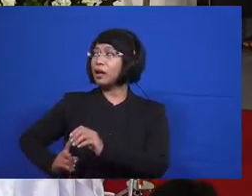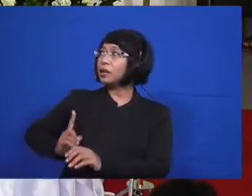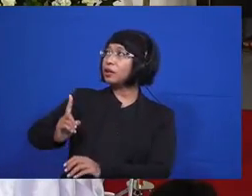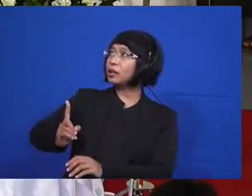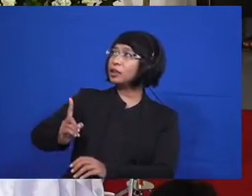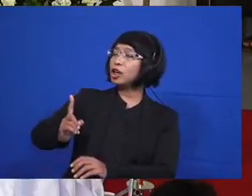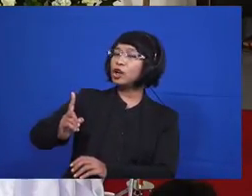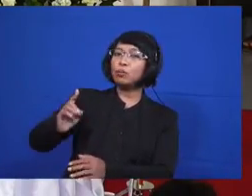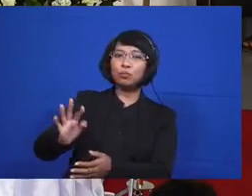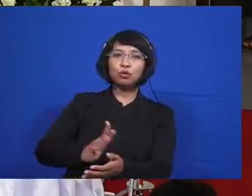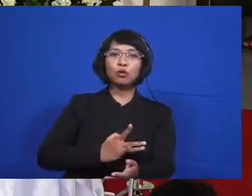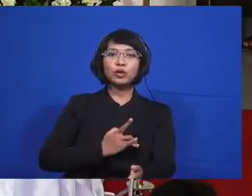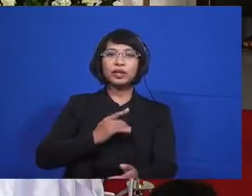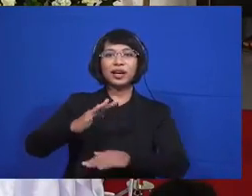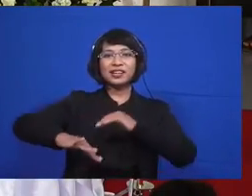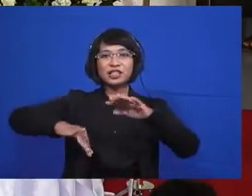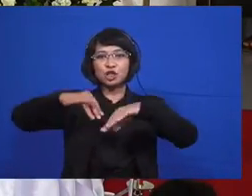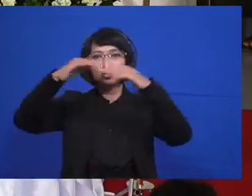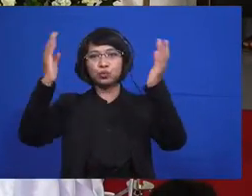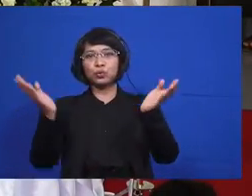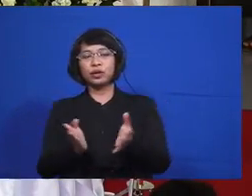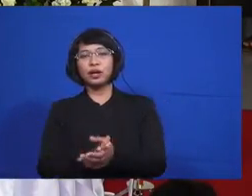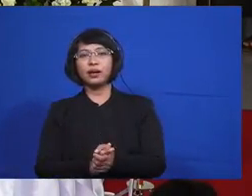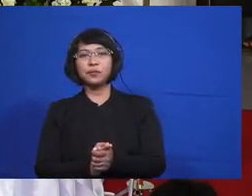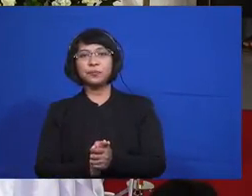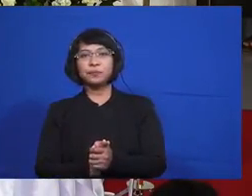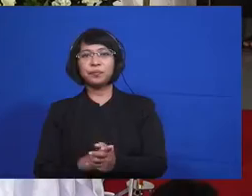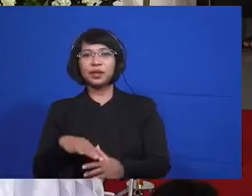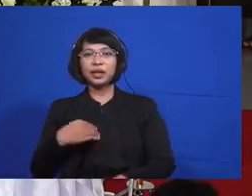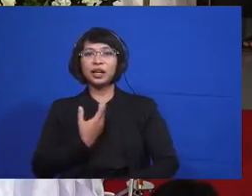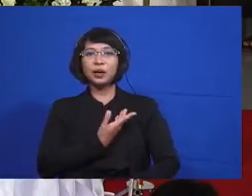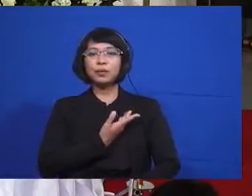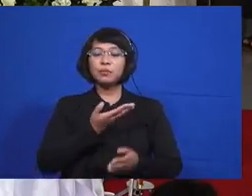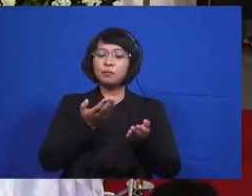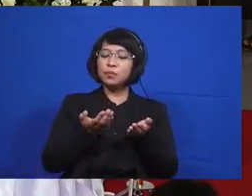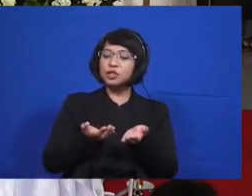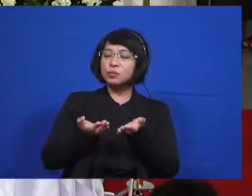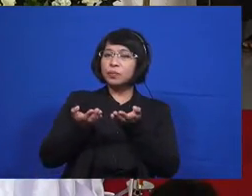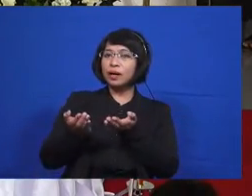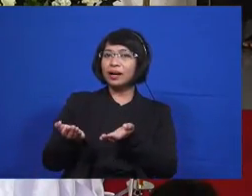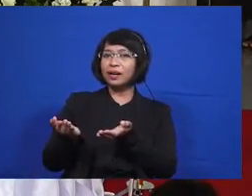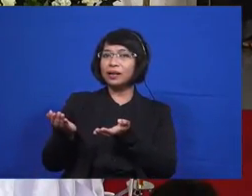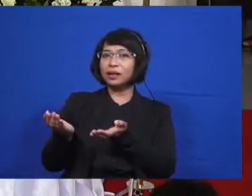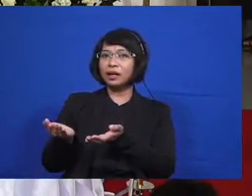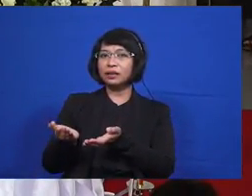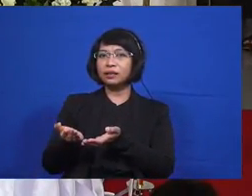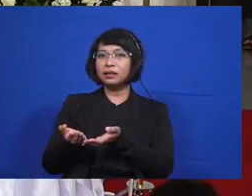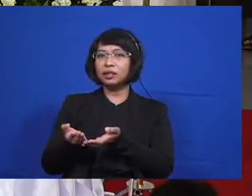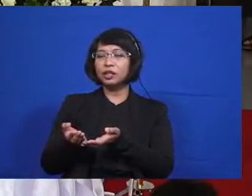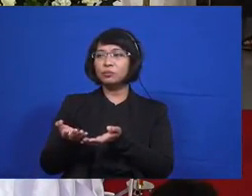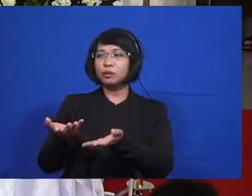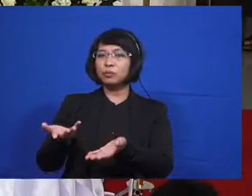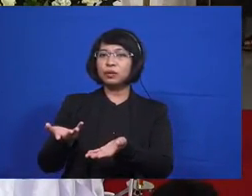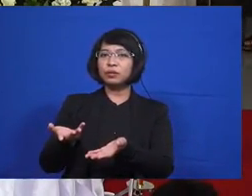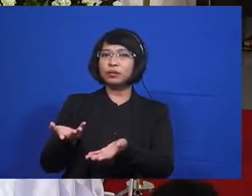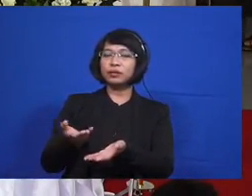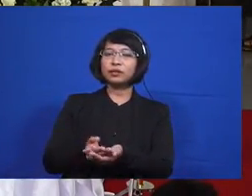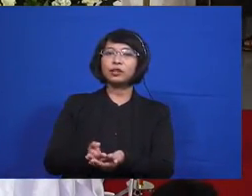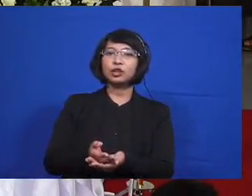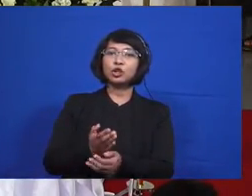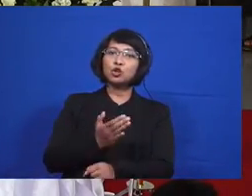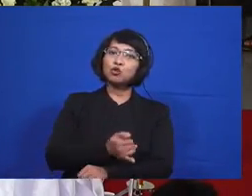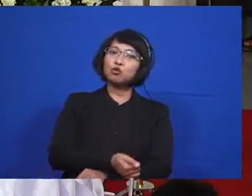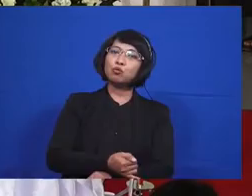surga. Demi keagungan-Mu yang luhur, kami mempersembahkan dari anugerah dan pemberian-Mu, korban